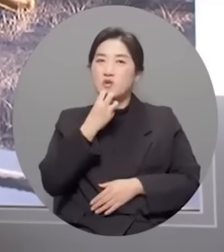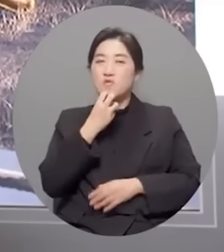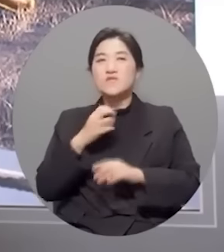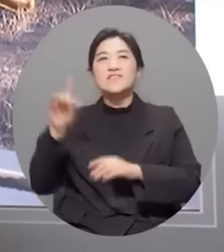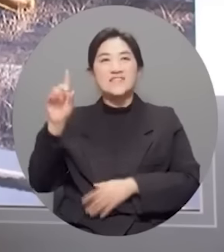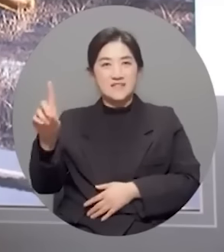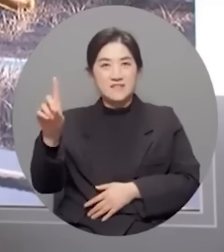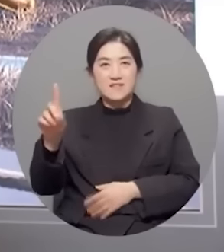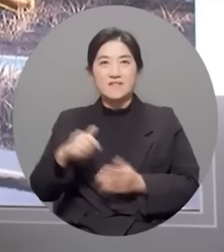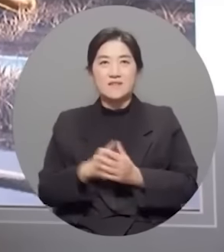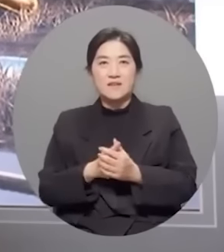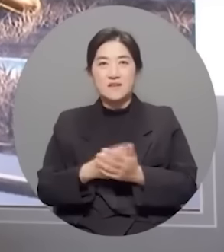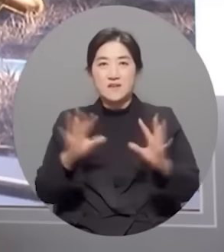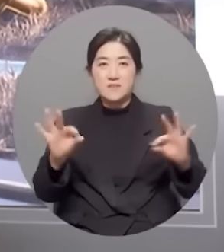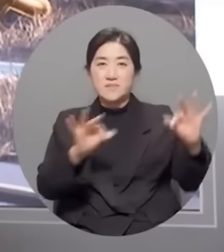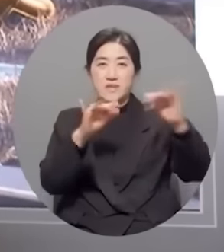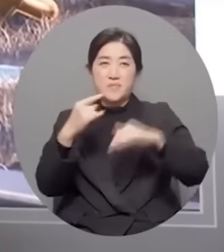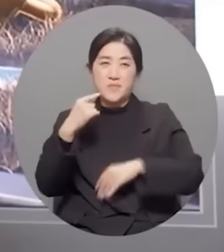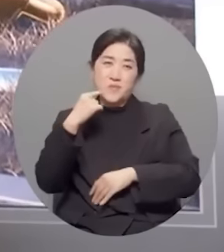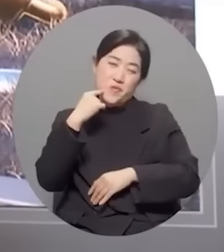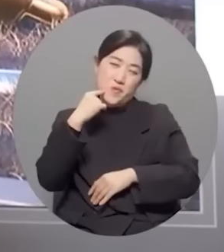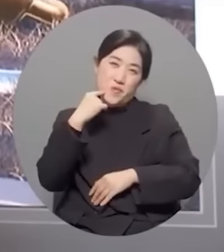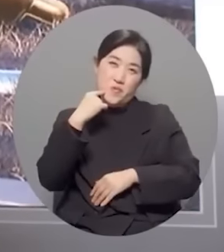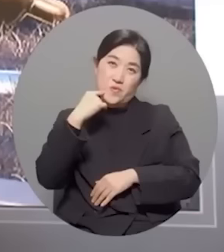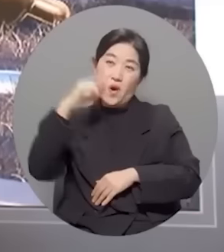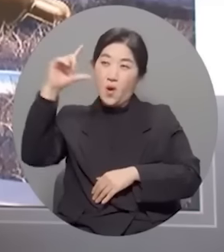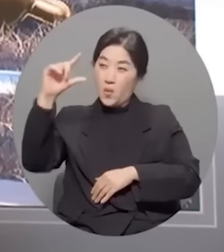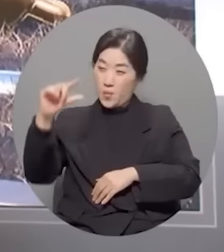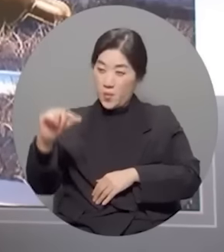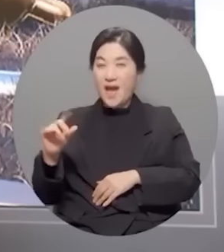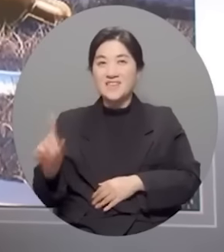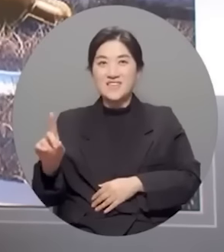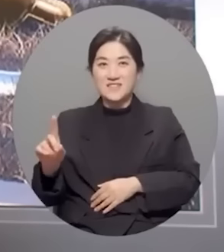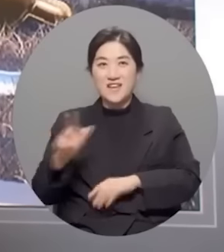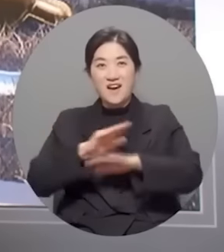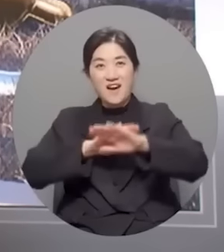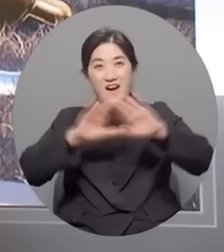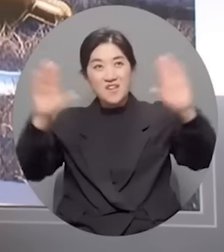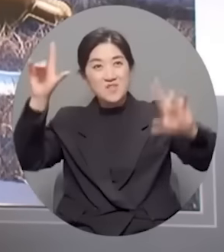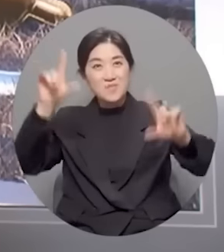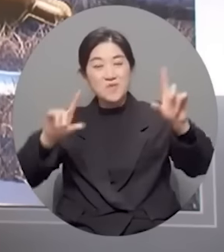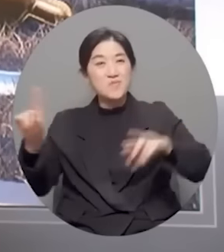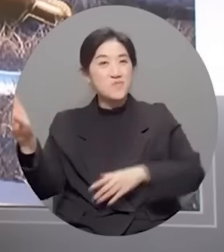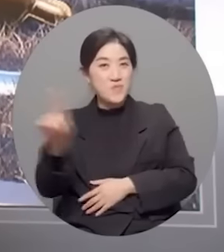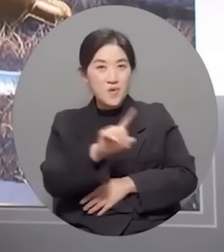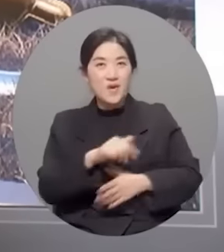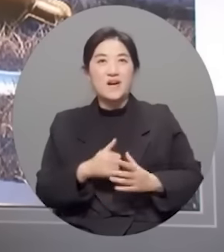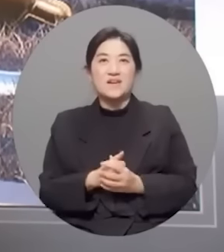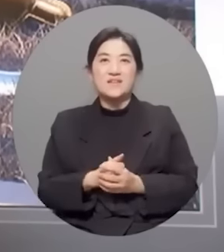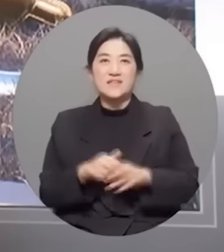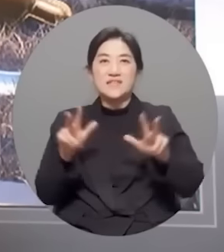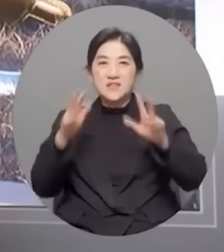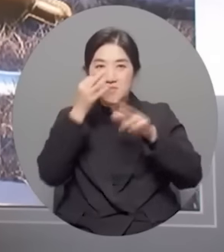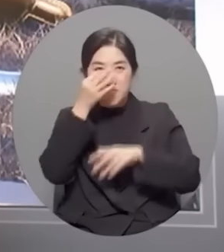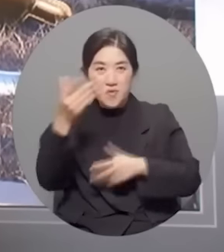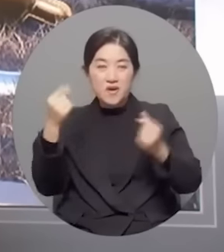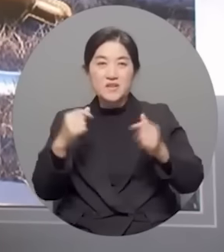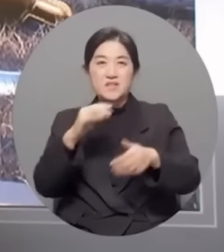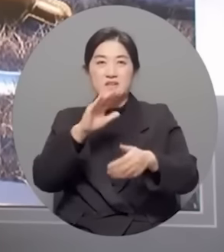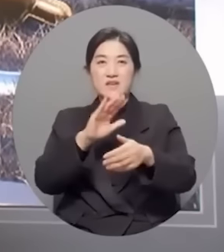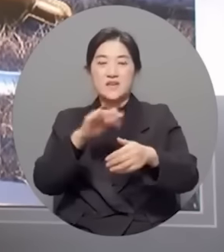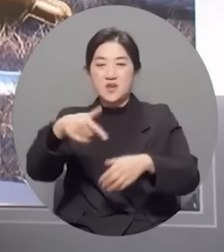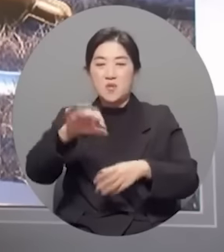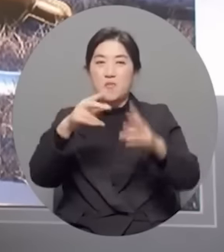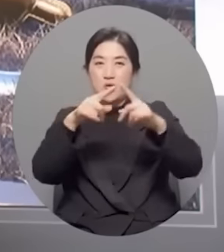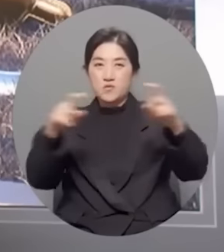1이었습니다 미세먼지 농도가 1까지 떨어졌습니다 이런날 하늘은 어떻게 보일까요 지금 보시는 경복궁과